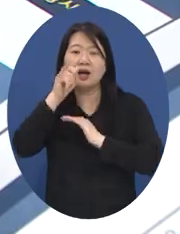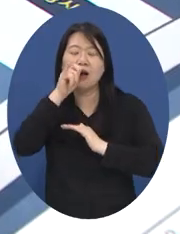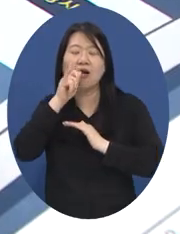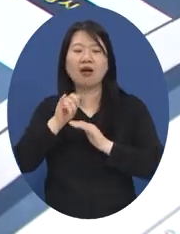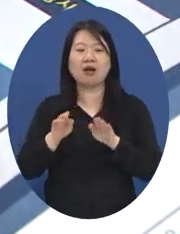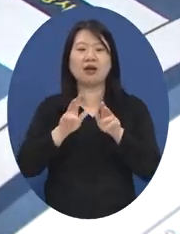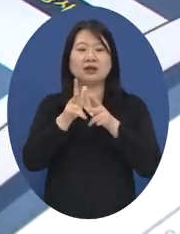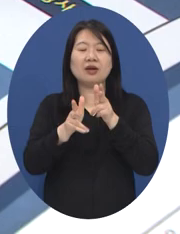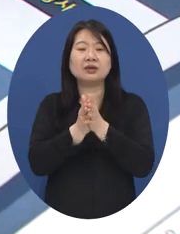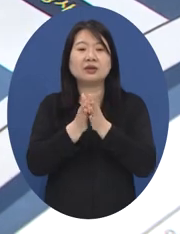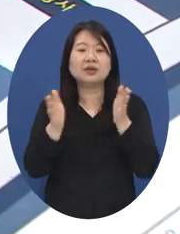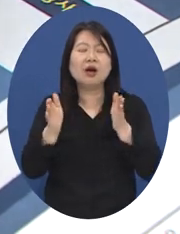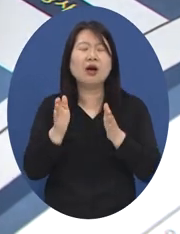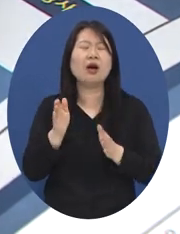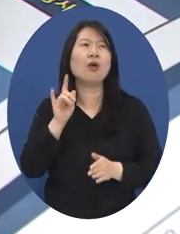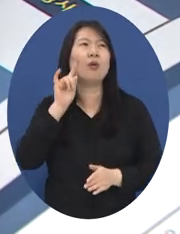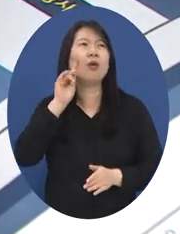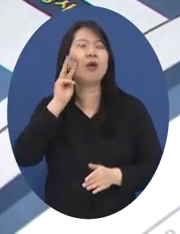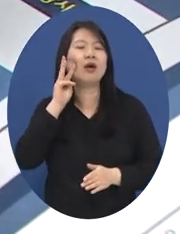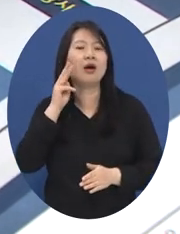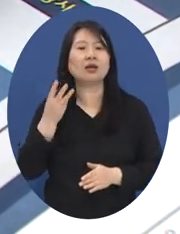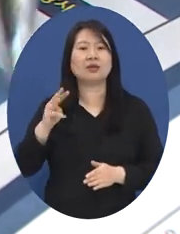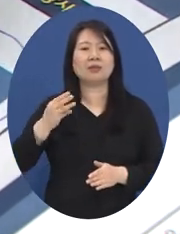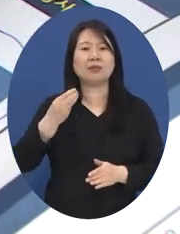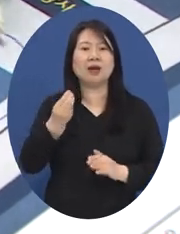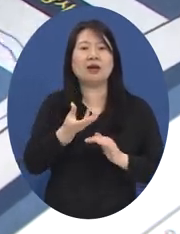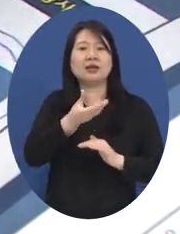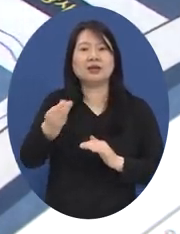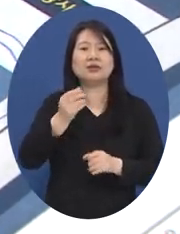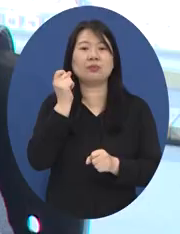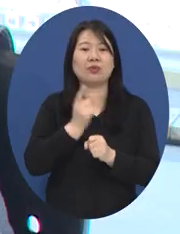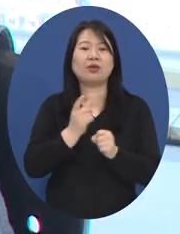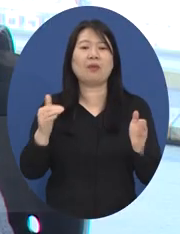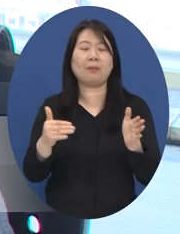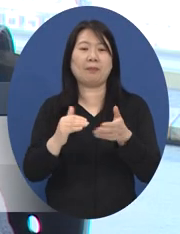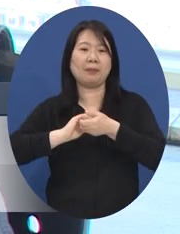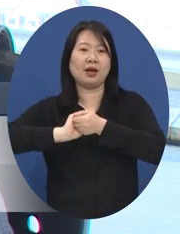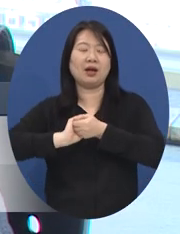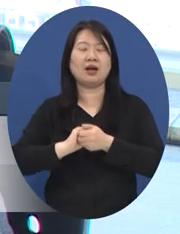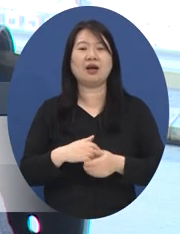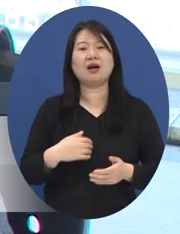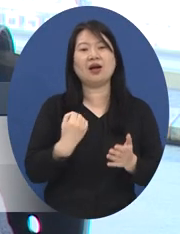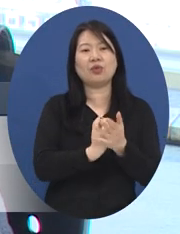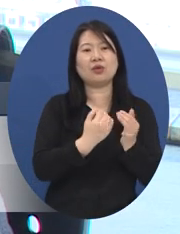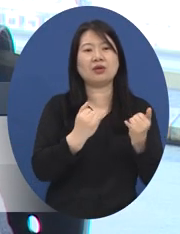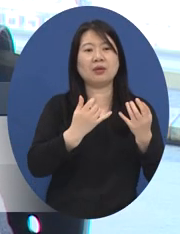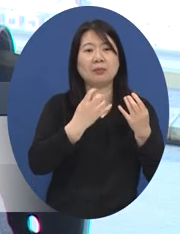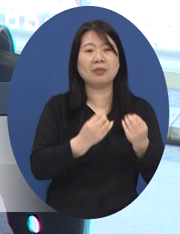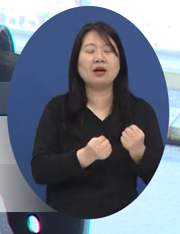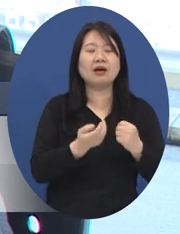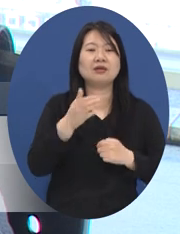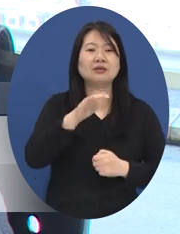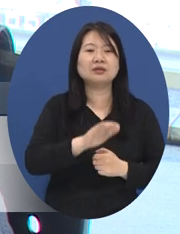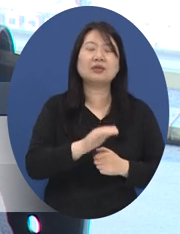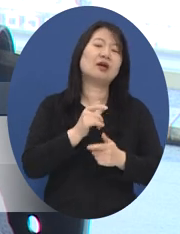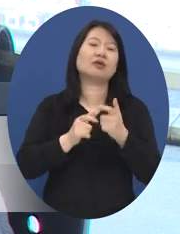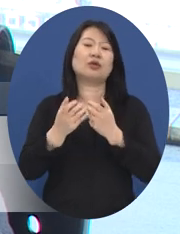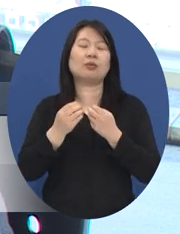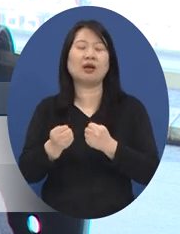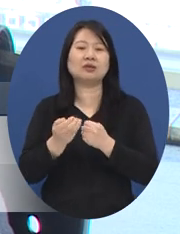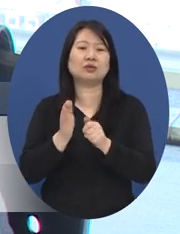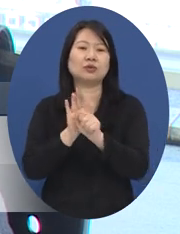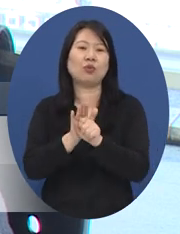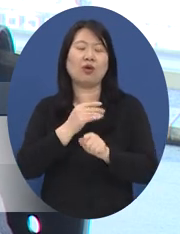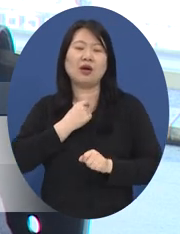불과 며칠 만에 300만 원 대출은 벌써 마감입니다. 안타까우신 분들도 되게 많으신데 더 많이